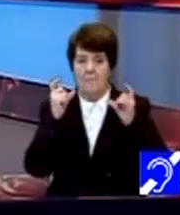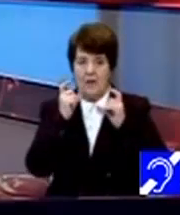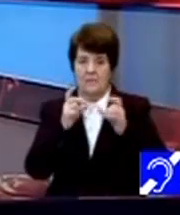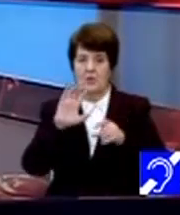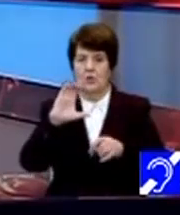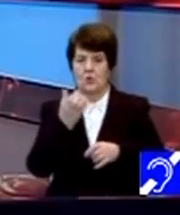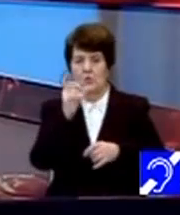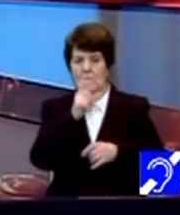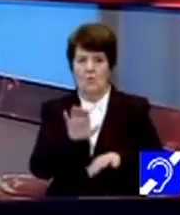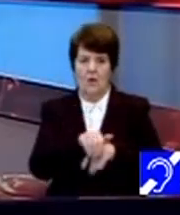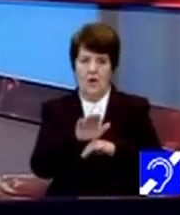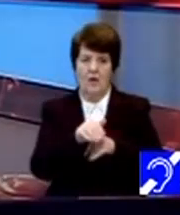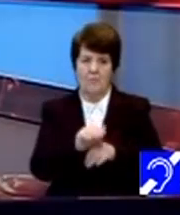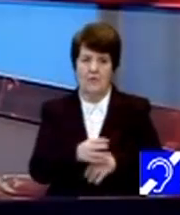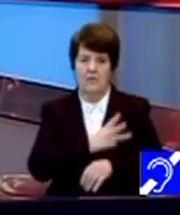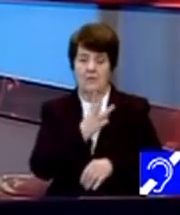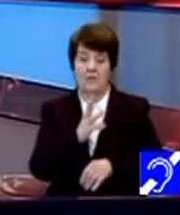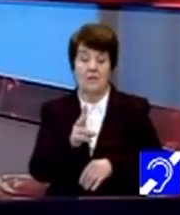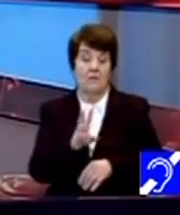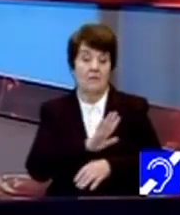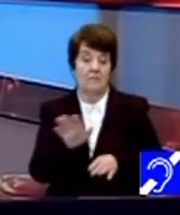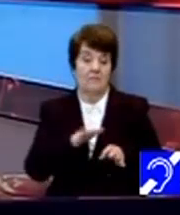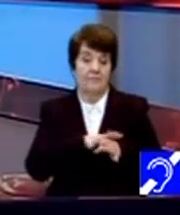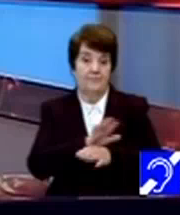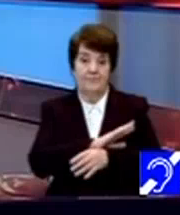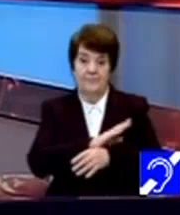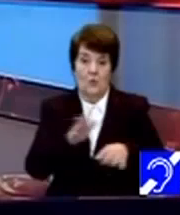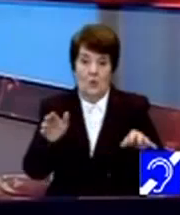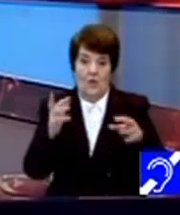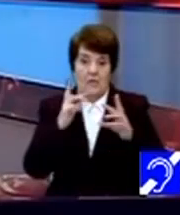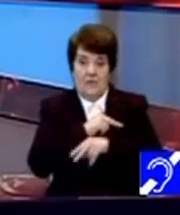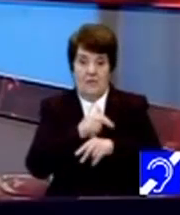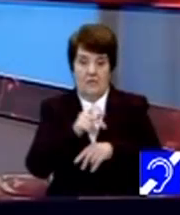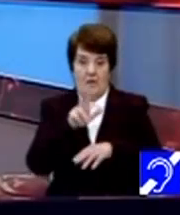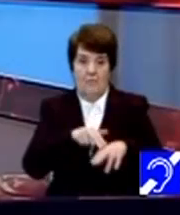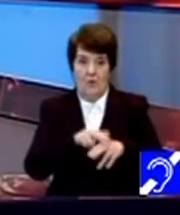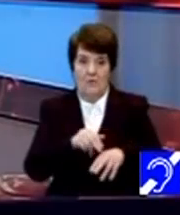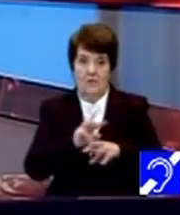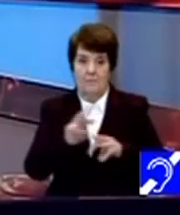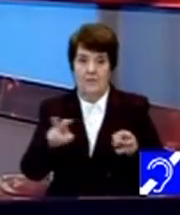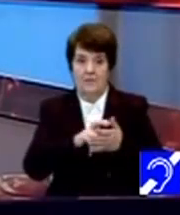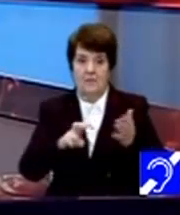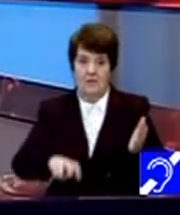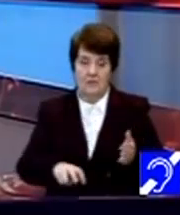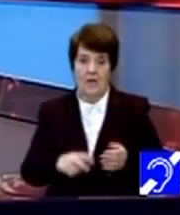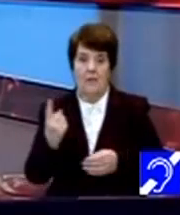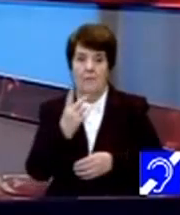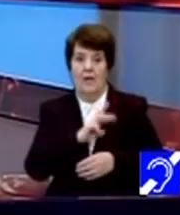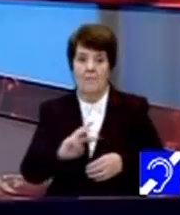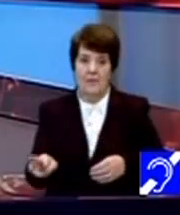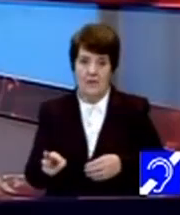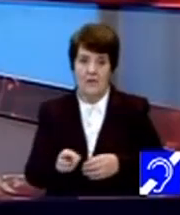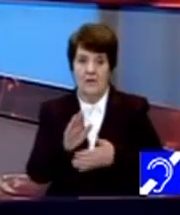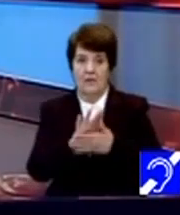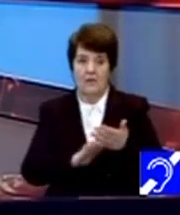de protecție. Sute de oameni au protestat față de violența nejustificată a poliției, iar ministrul de interne a demisionat.